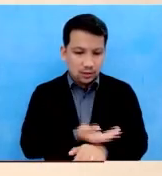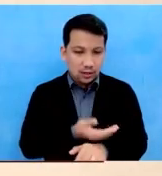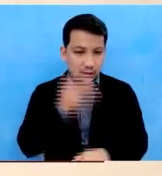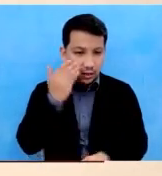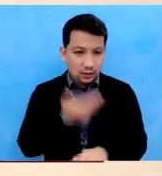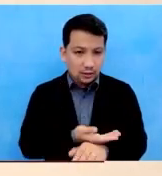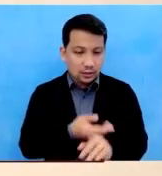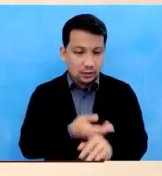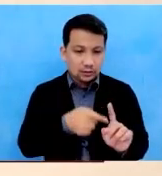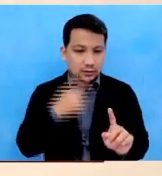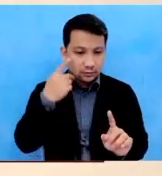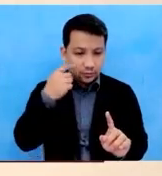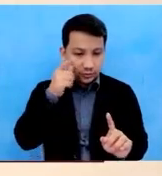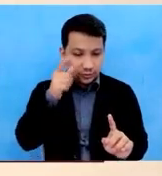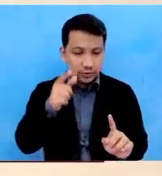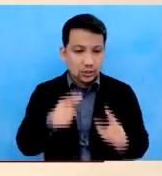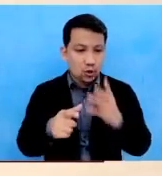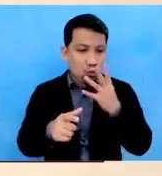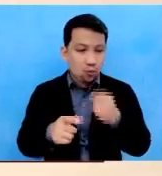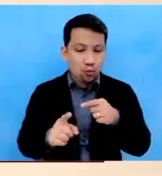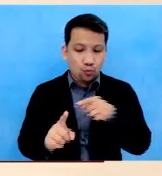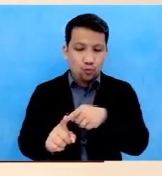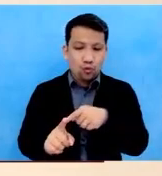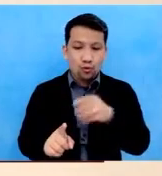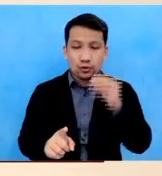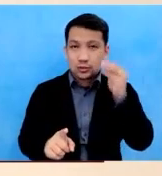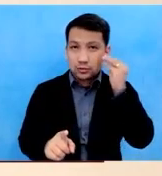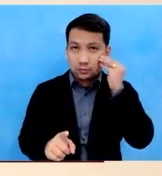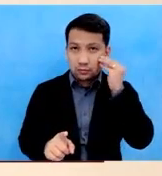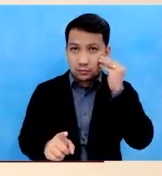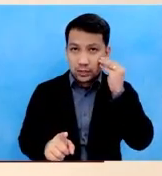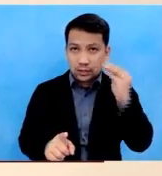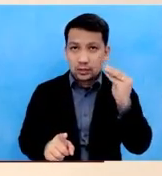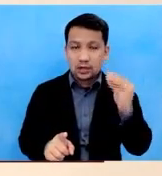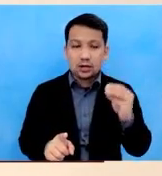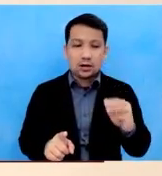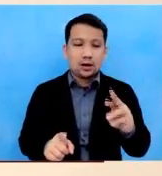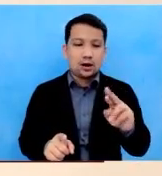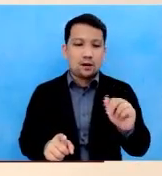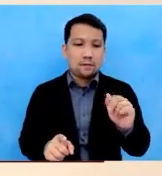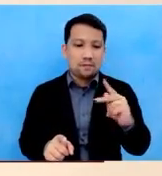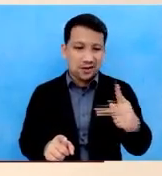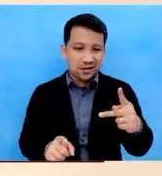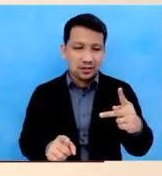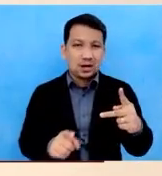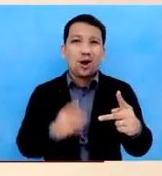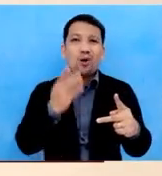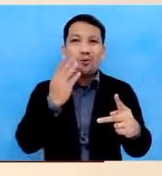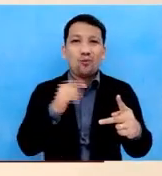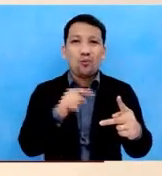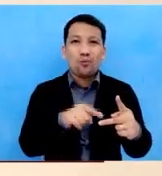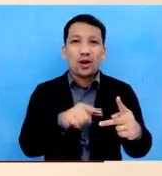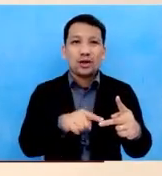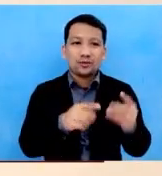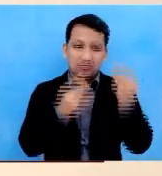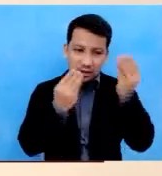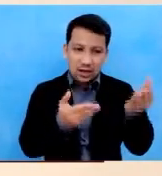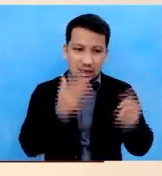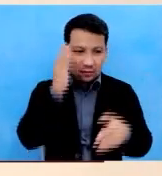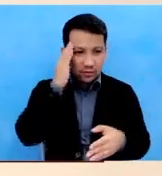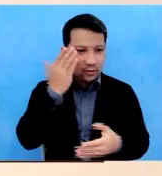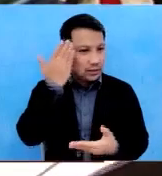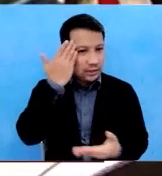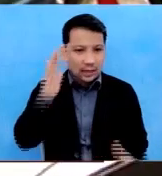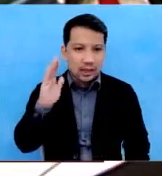si Mark ay nangangamba na dahil pinangalanan na rin siya ng anonymous caller na